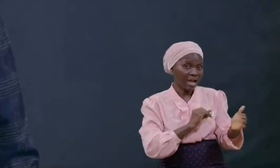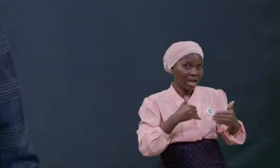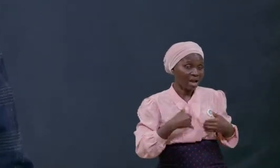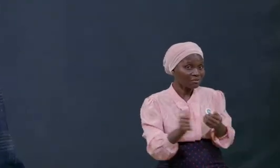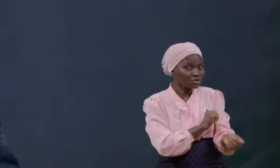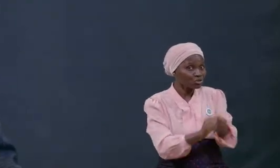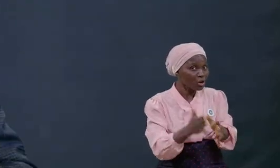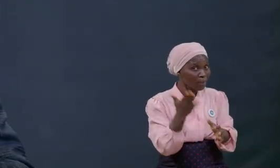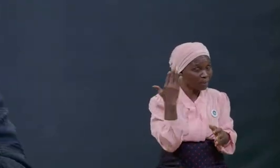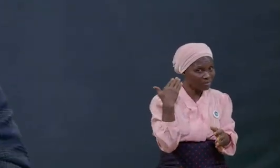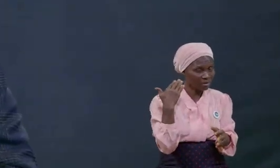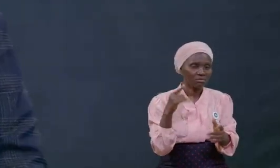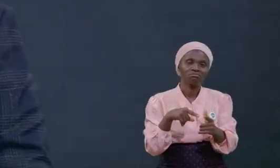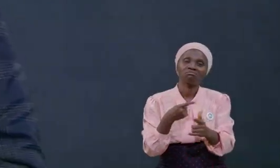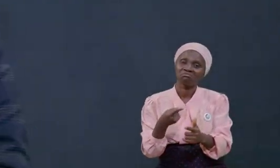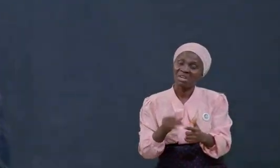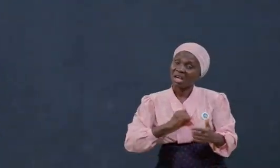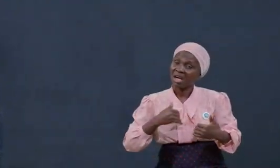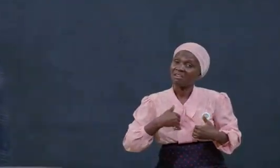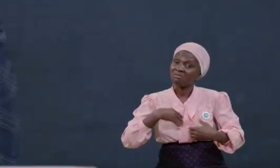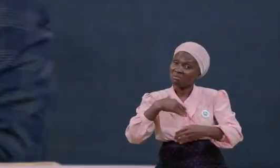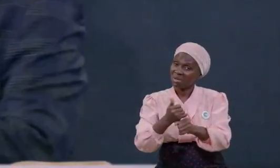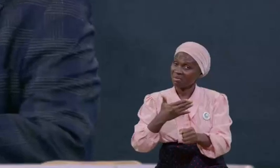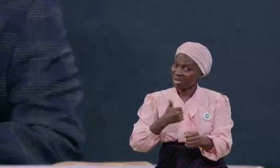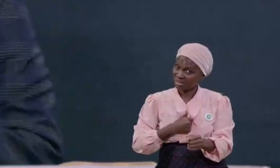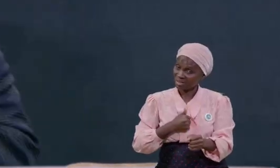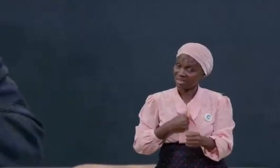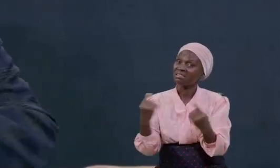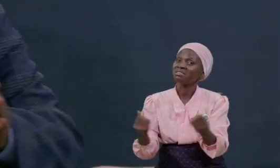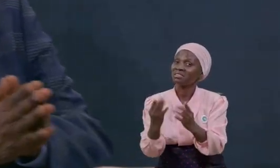constitue moi-même un transgresseur.